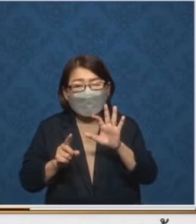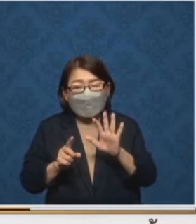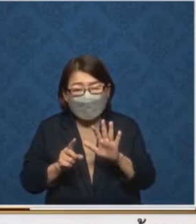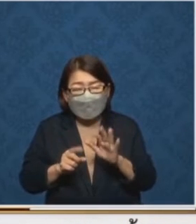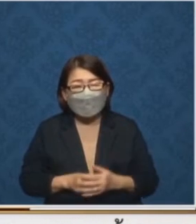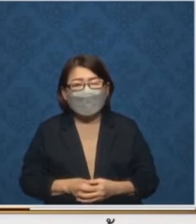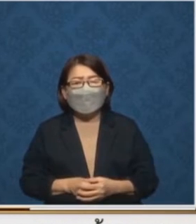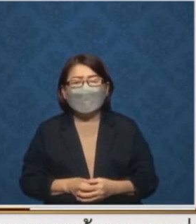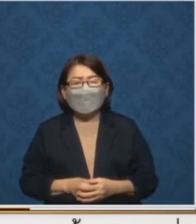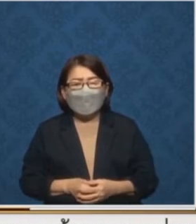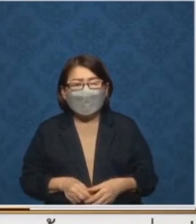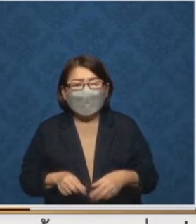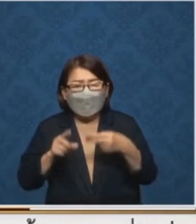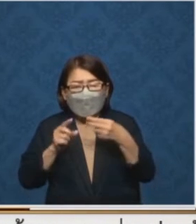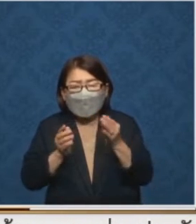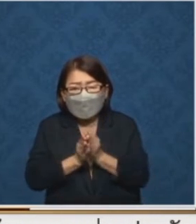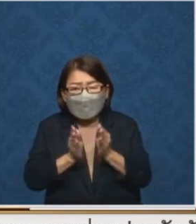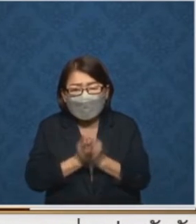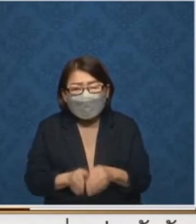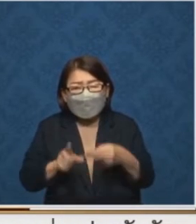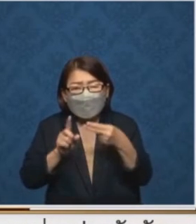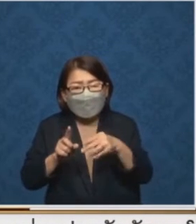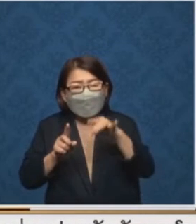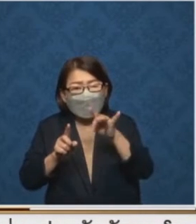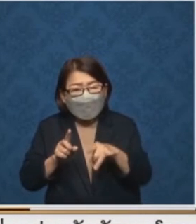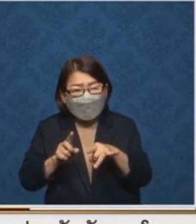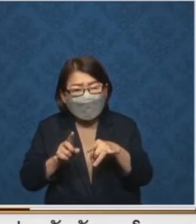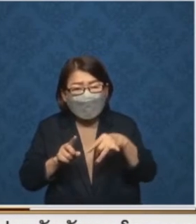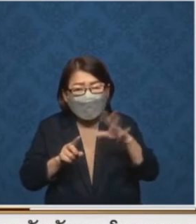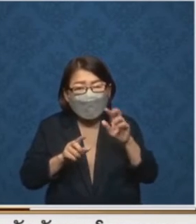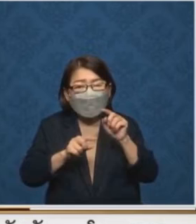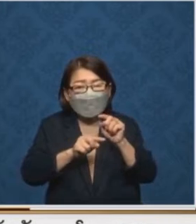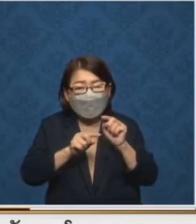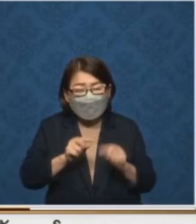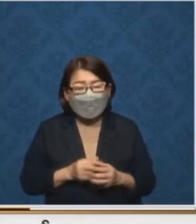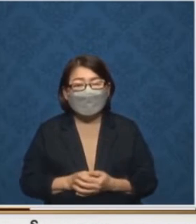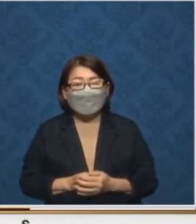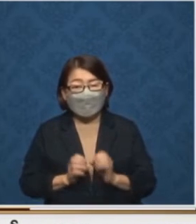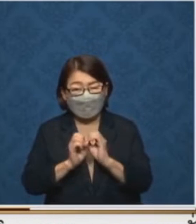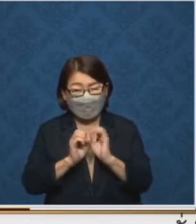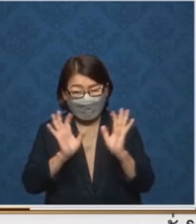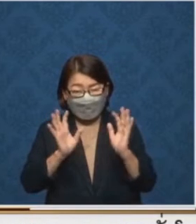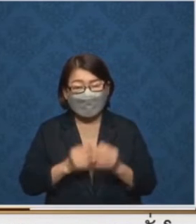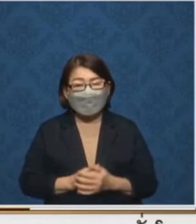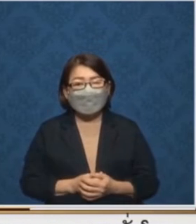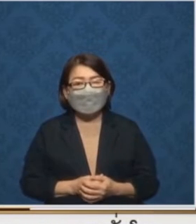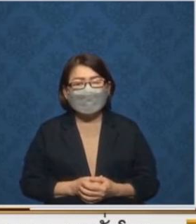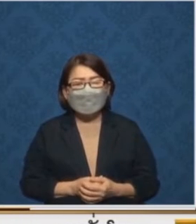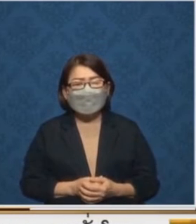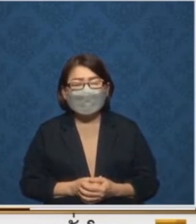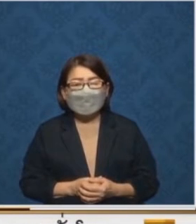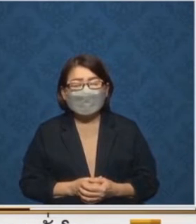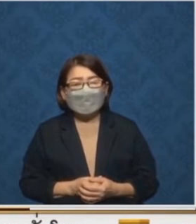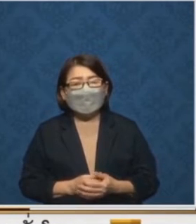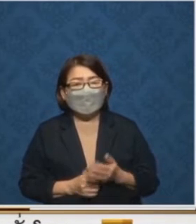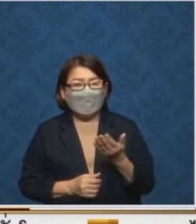รงนี้จะบอกว่าได้รบผลกระทบทั่วโลกใช่ครัแต่ถามวารัฐบาลไทยโดยผลเอกประย